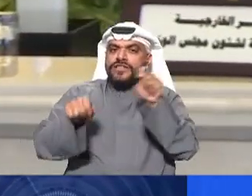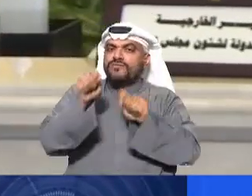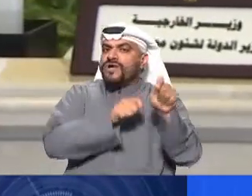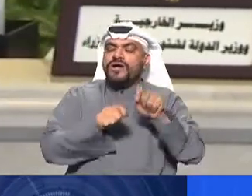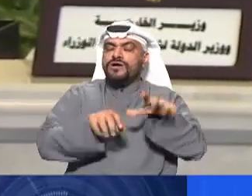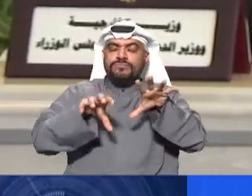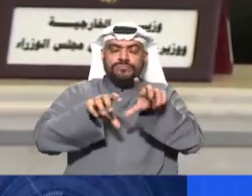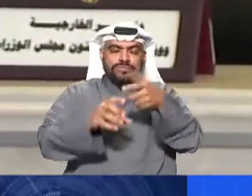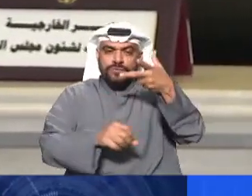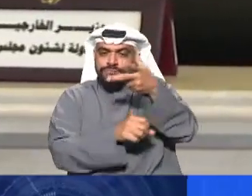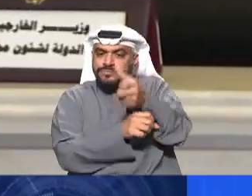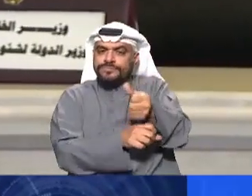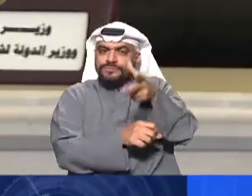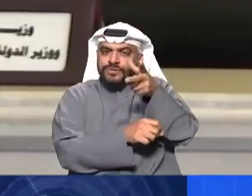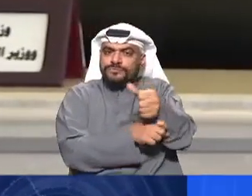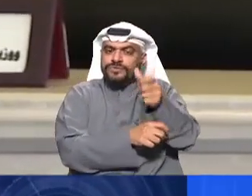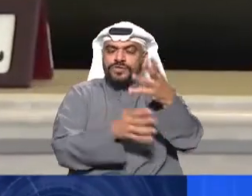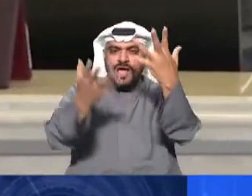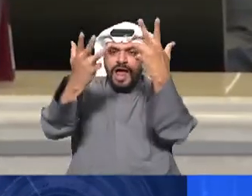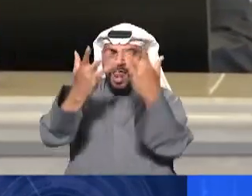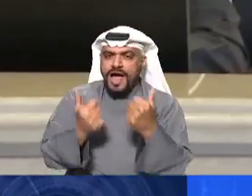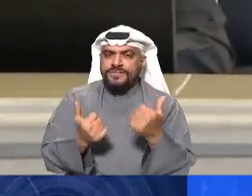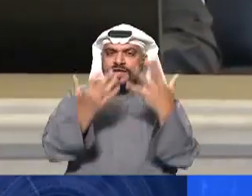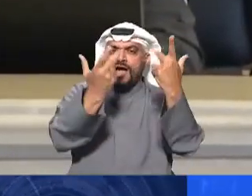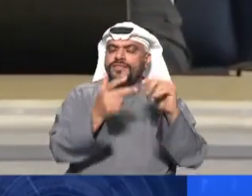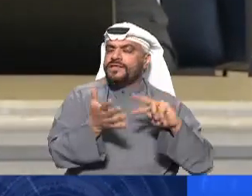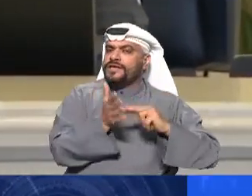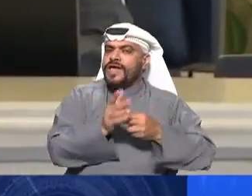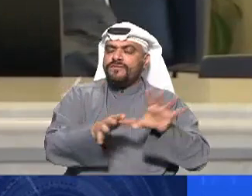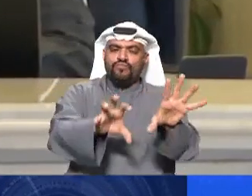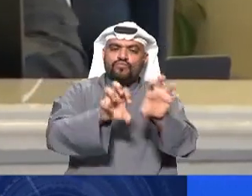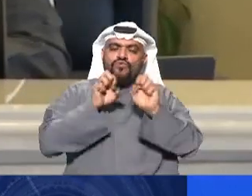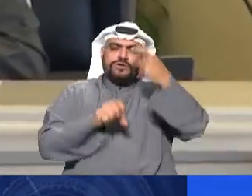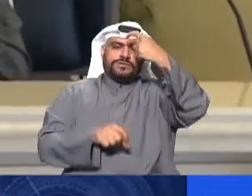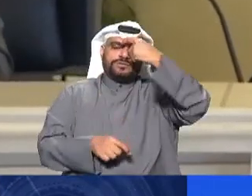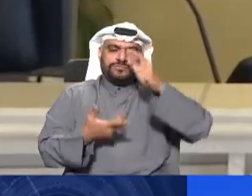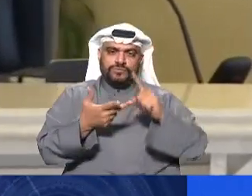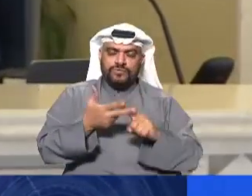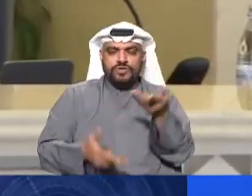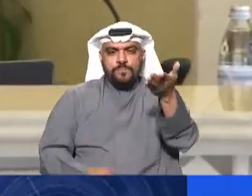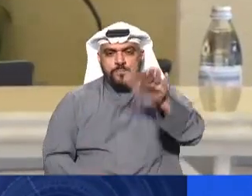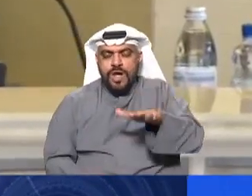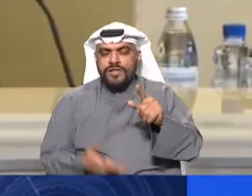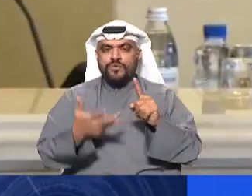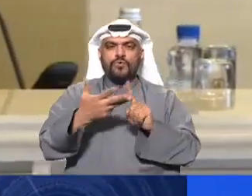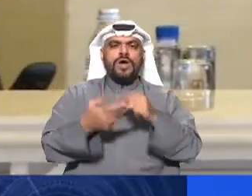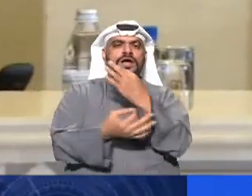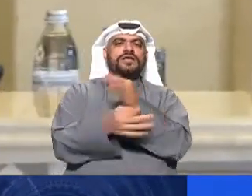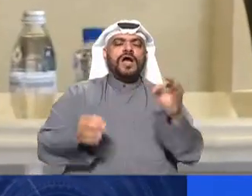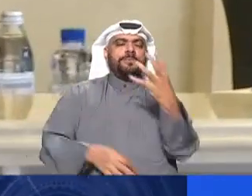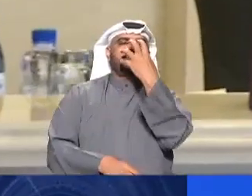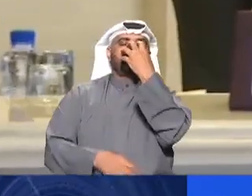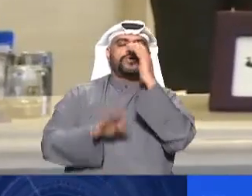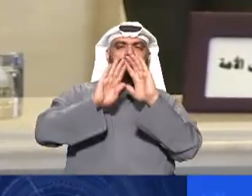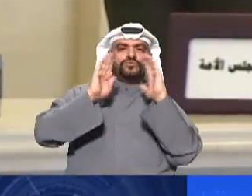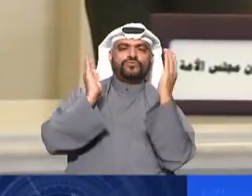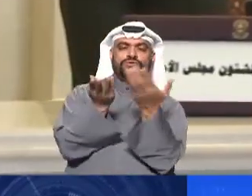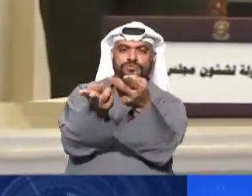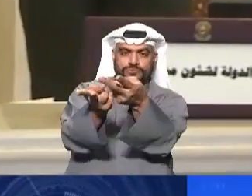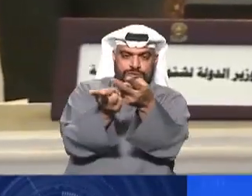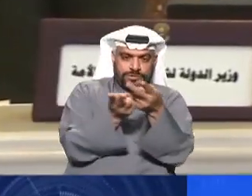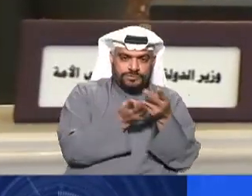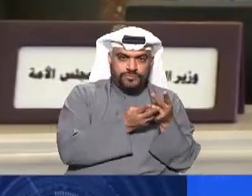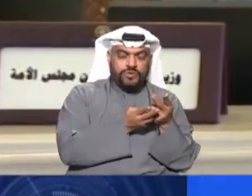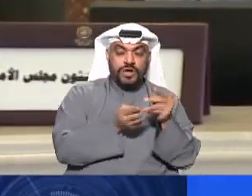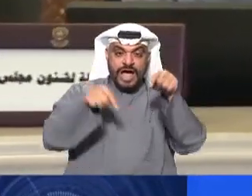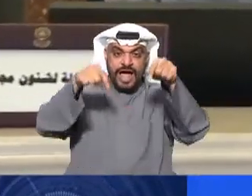البيانات والإحصاءات الخاصة بأعداد حالات الإصابة والوفاة ومن يتلقى العلاج في العناية المركزة والتي ما زالت تشهد